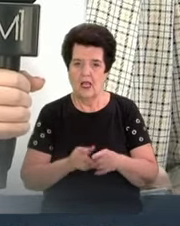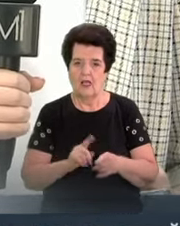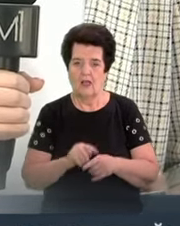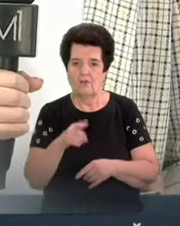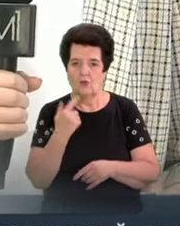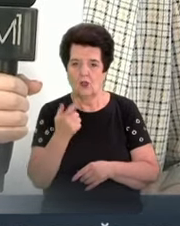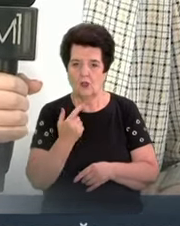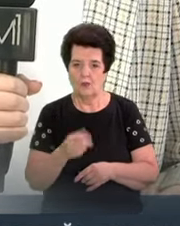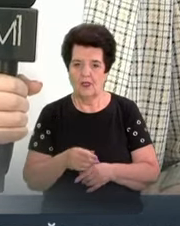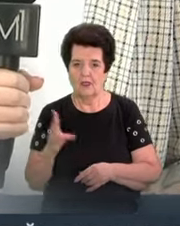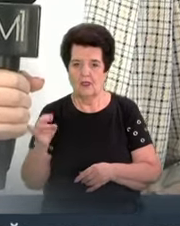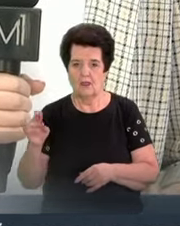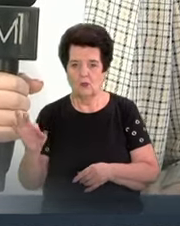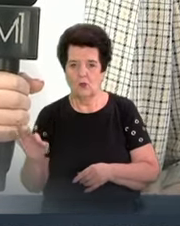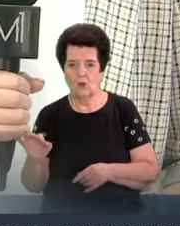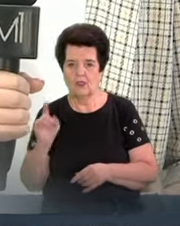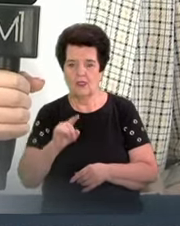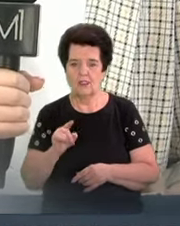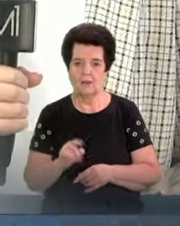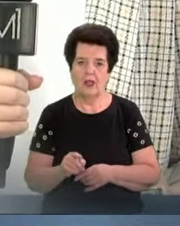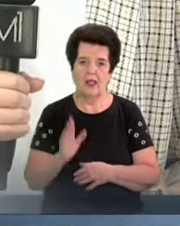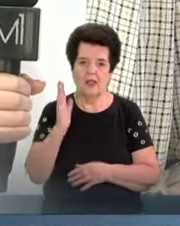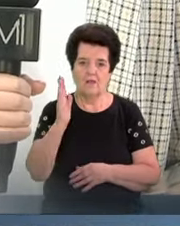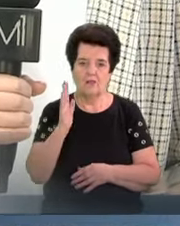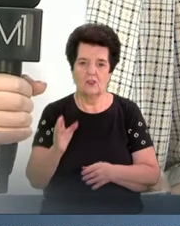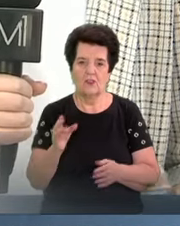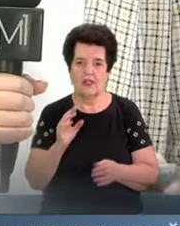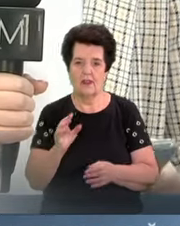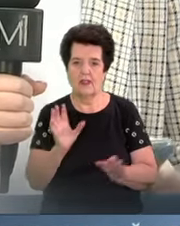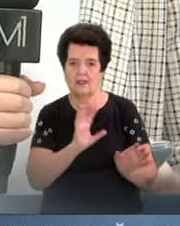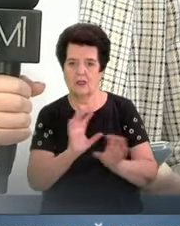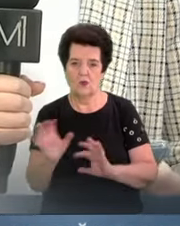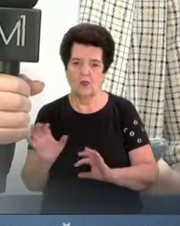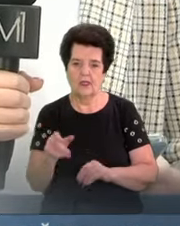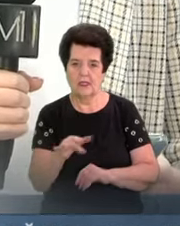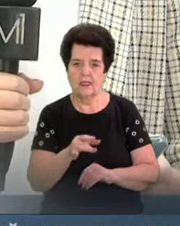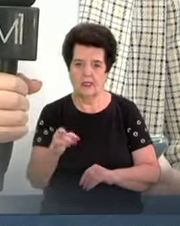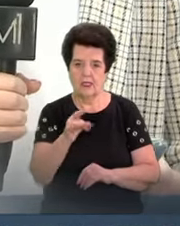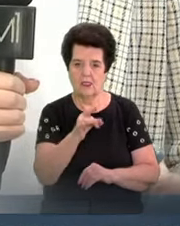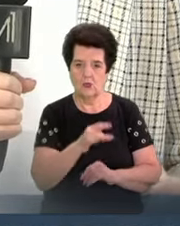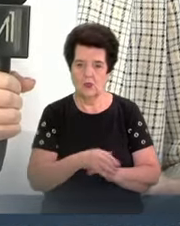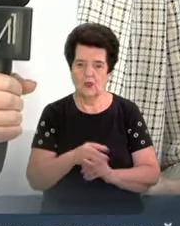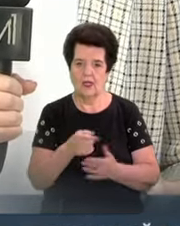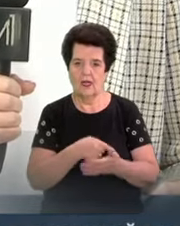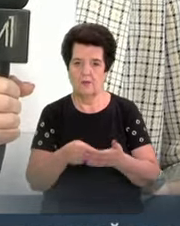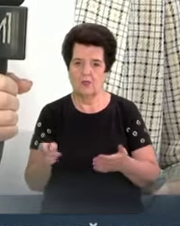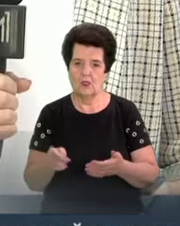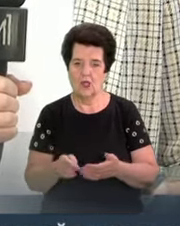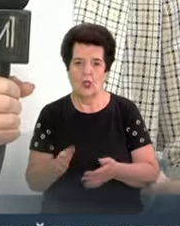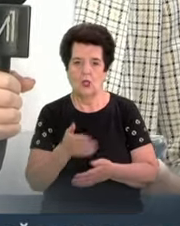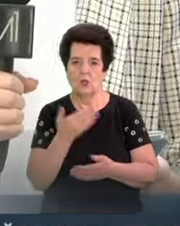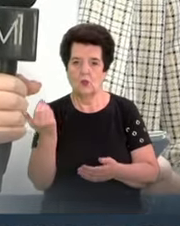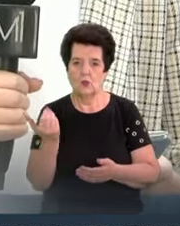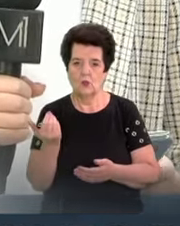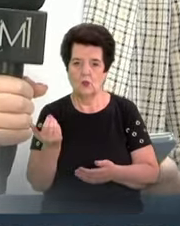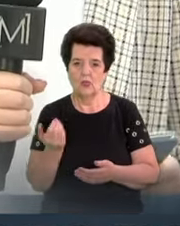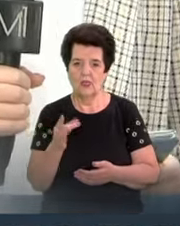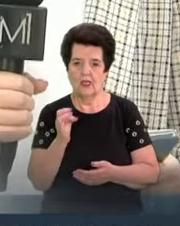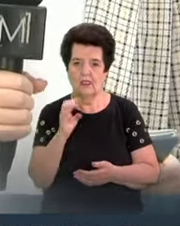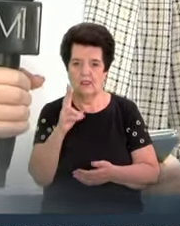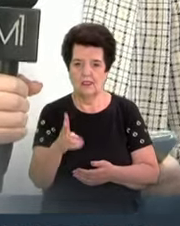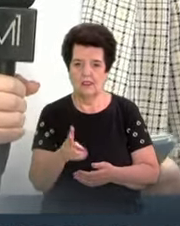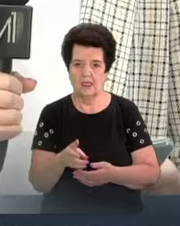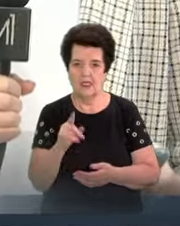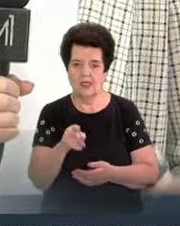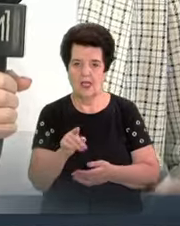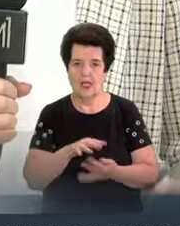în primul rând despre evoluțiile de securitate din regiune. El a menționat că nu există un risc